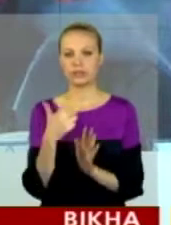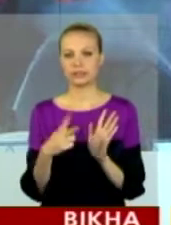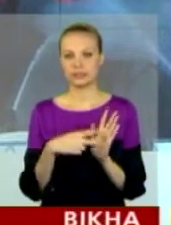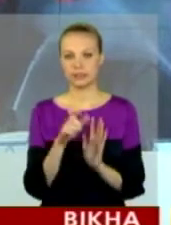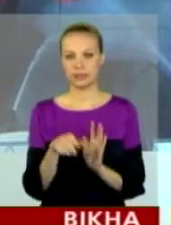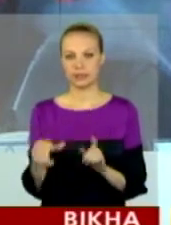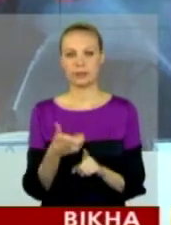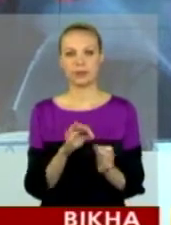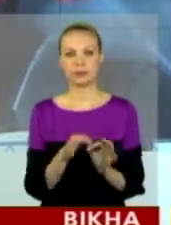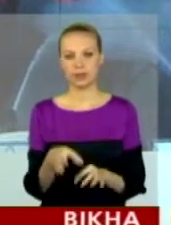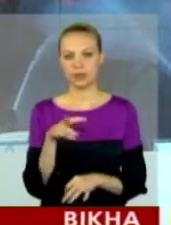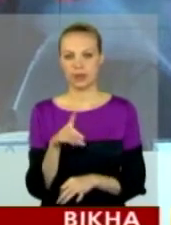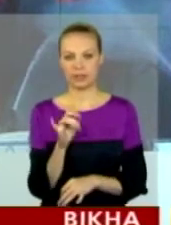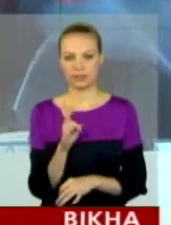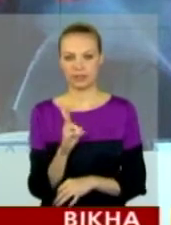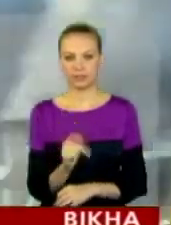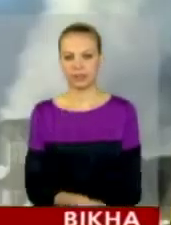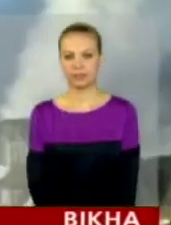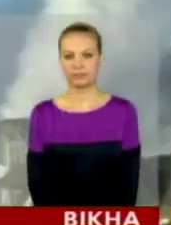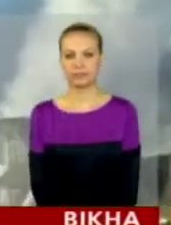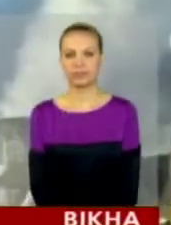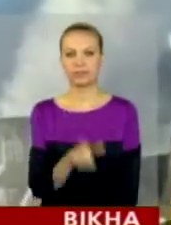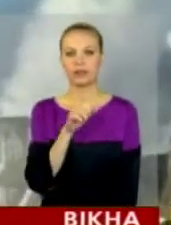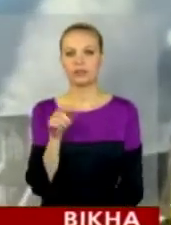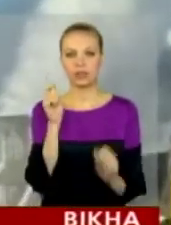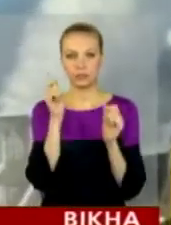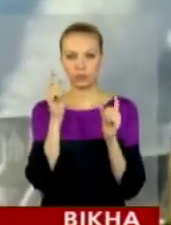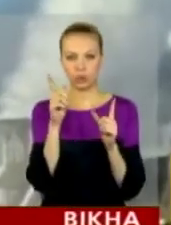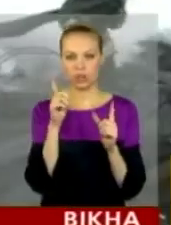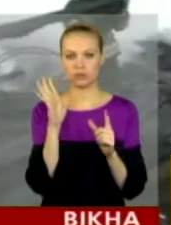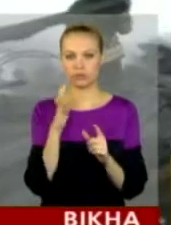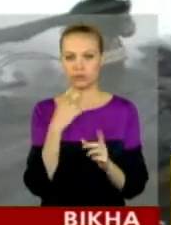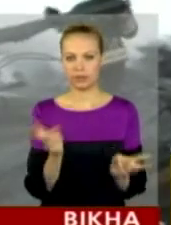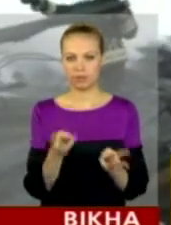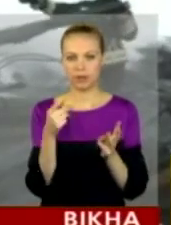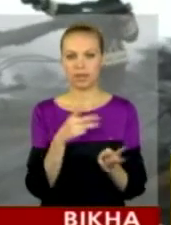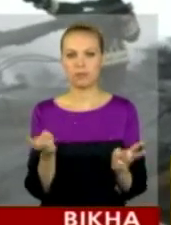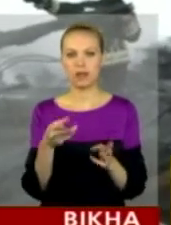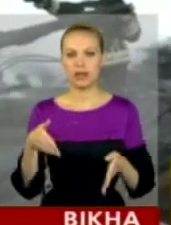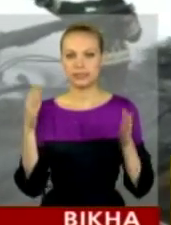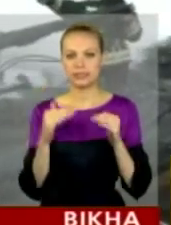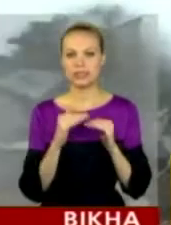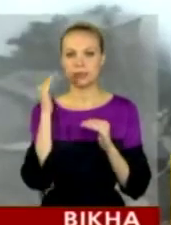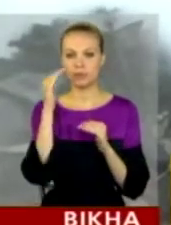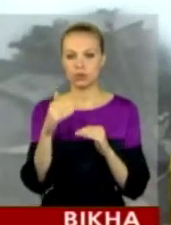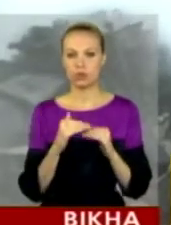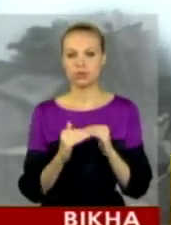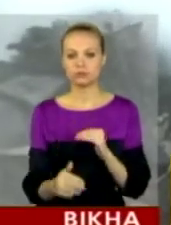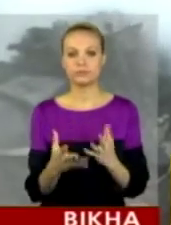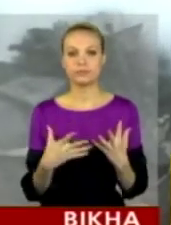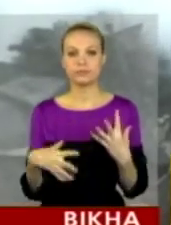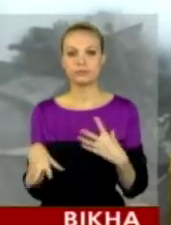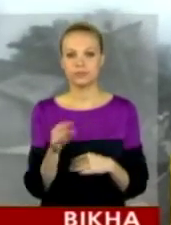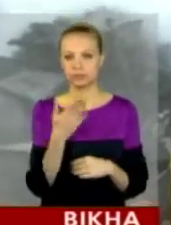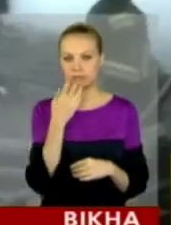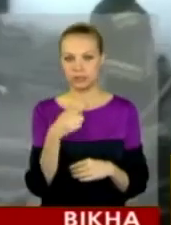37. Більше Мар'яна Зінківська. Вони прокинулися в пеклі. Палали стіни, підлога, стеля. Всюди